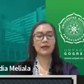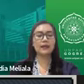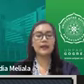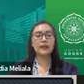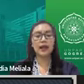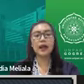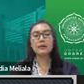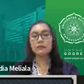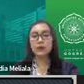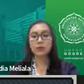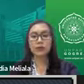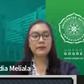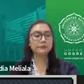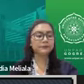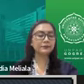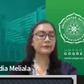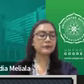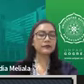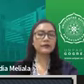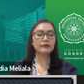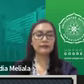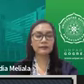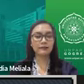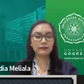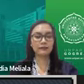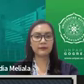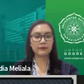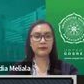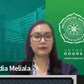nasional. Ya, berikutnya.